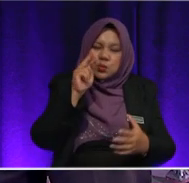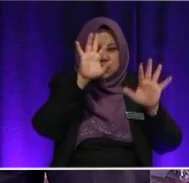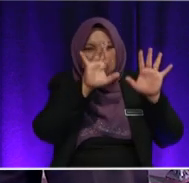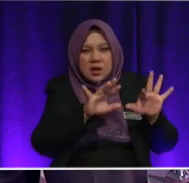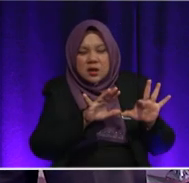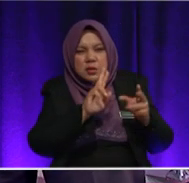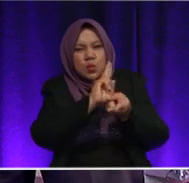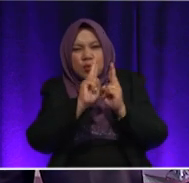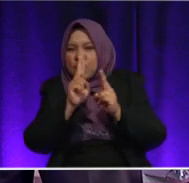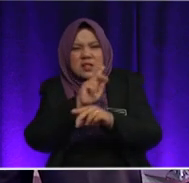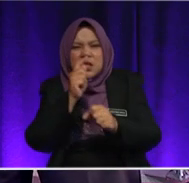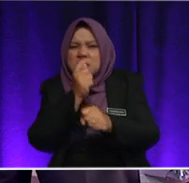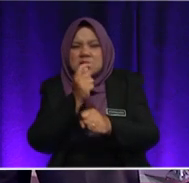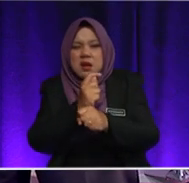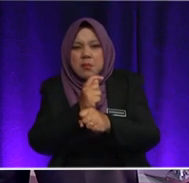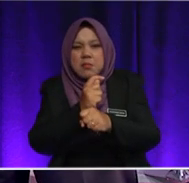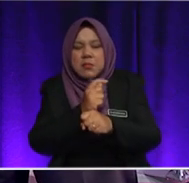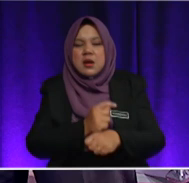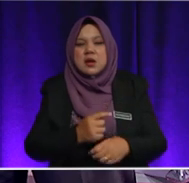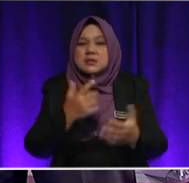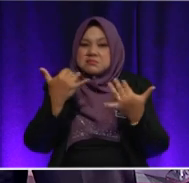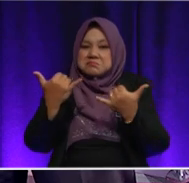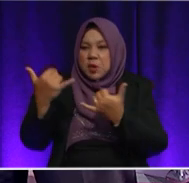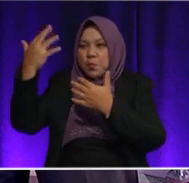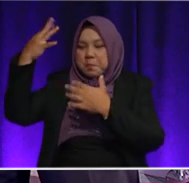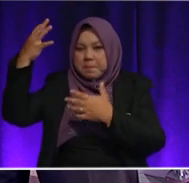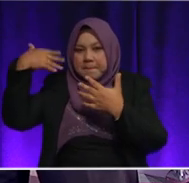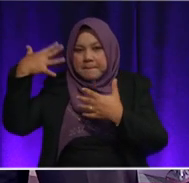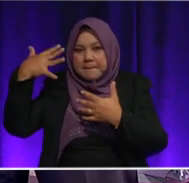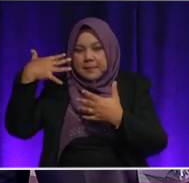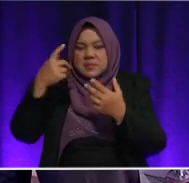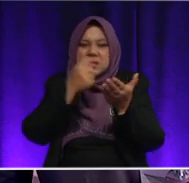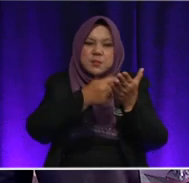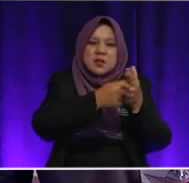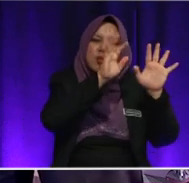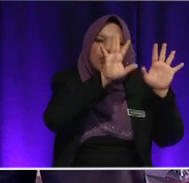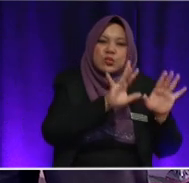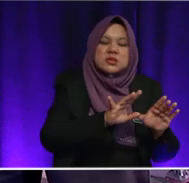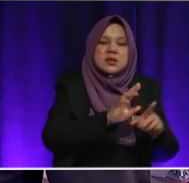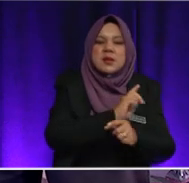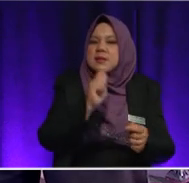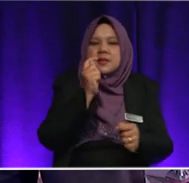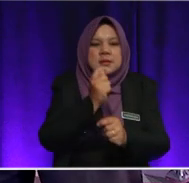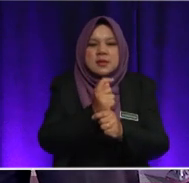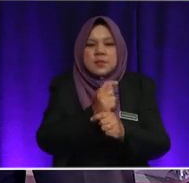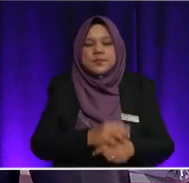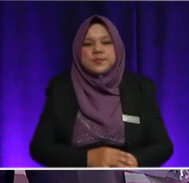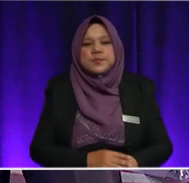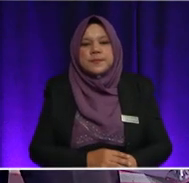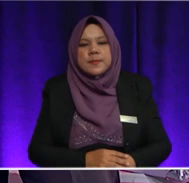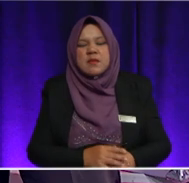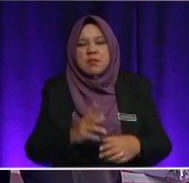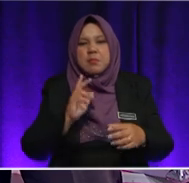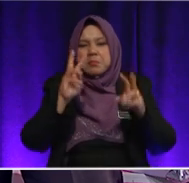jadi tidak menyentuh perubahan iklim nih secara besar hanya memberi kesan kepada kita manusia dari kita hidup tidak